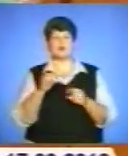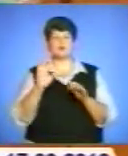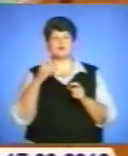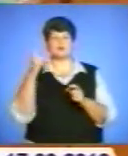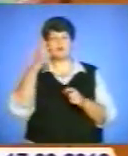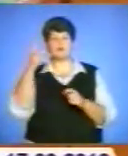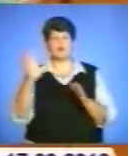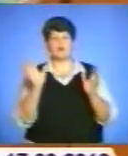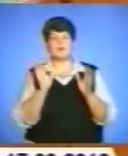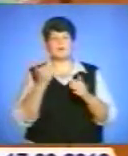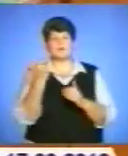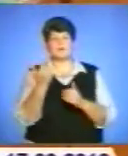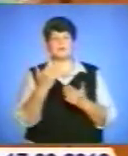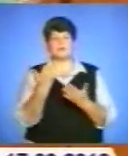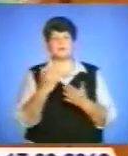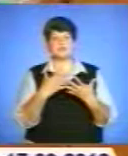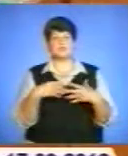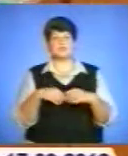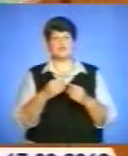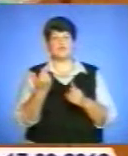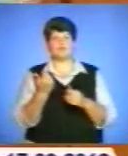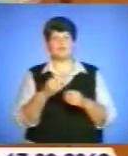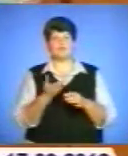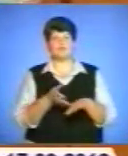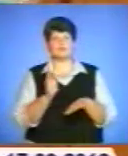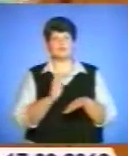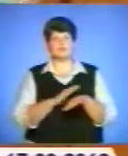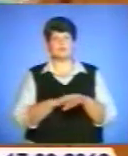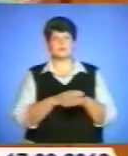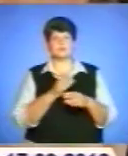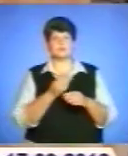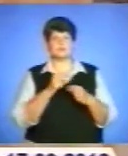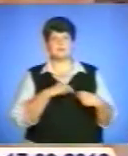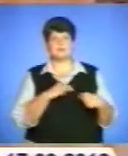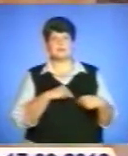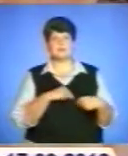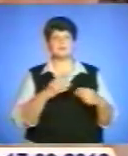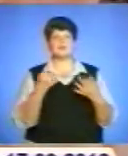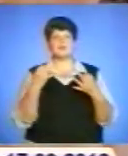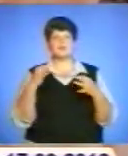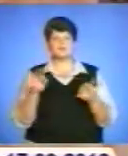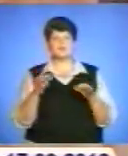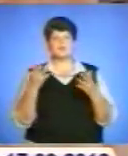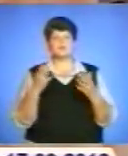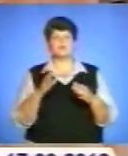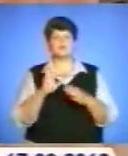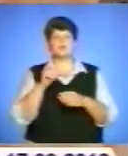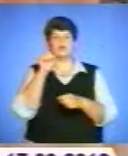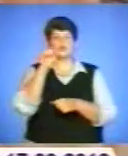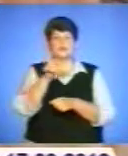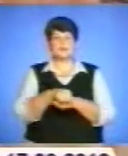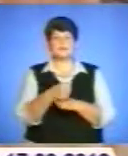Бог охороняє вас, ваші сім'ї, у вашому нелегкій праці. Дозвольте щиро вклонитися вам